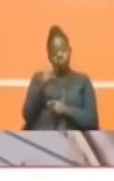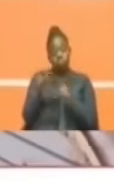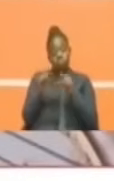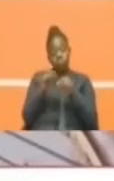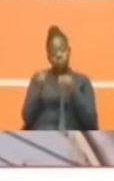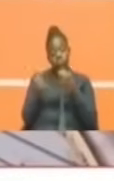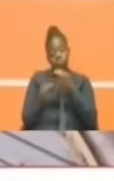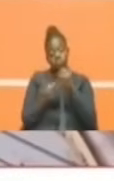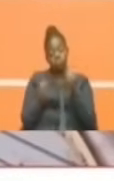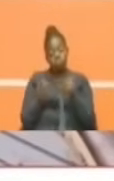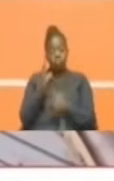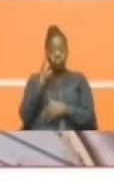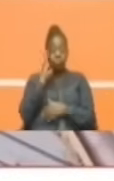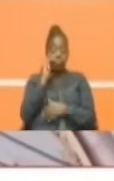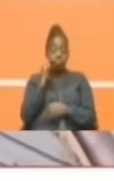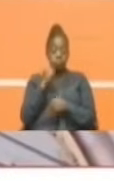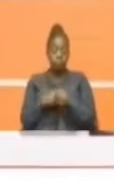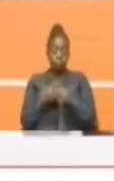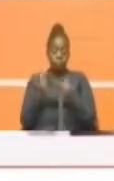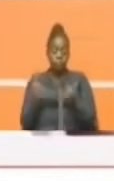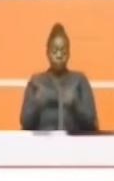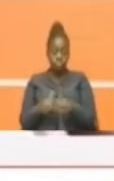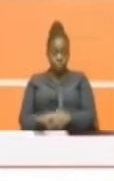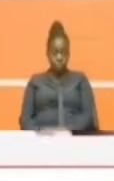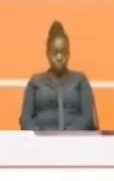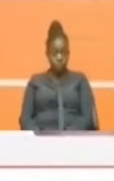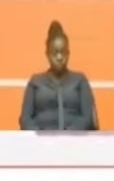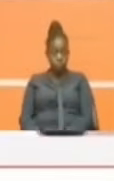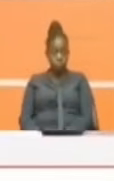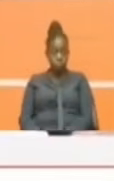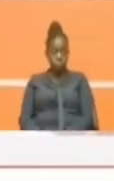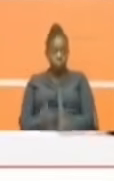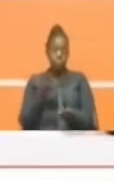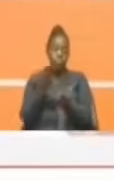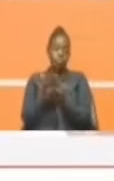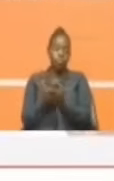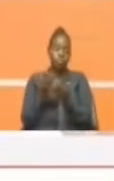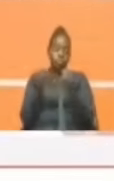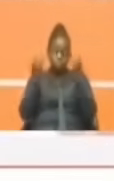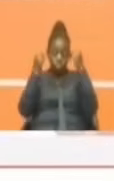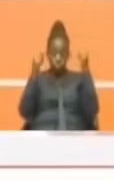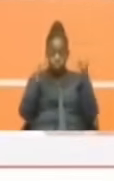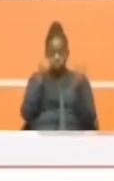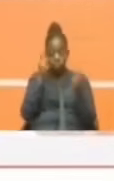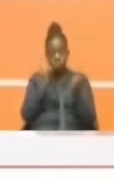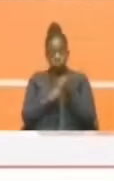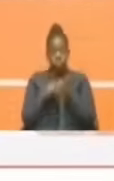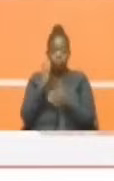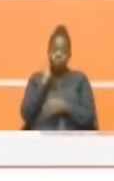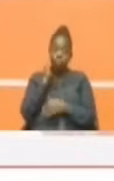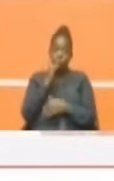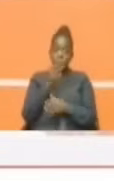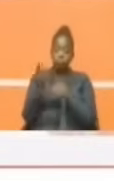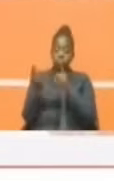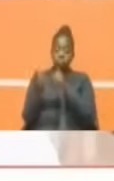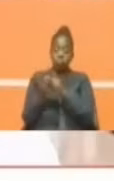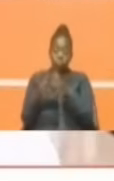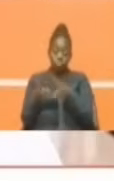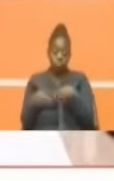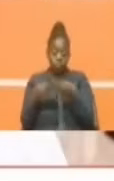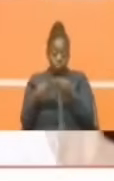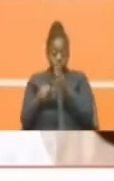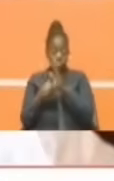kubira jibaitamo mushisira kino era okubira president omulanga atukwatu ekisa abamutukiride bamuwe